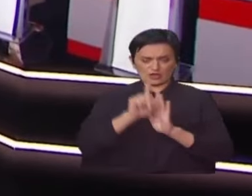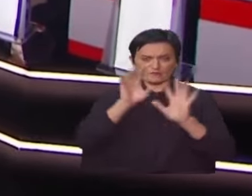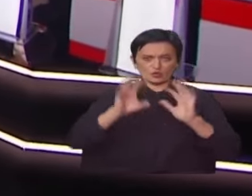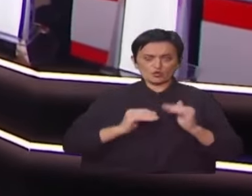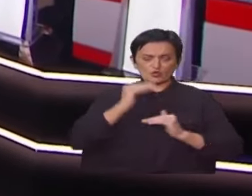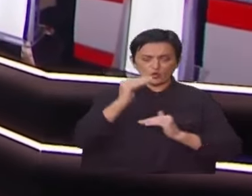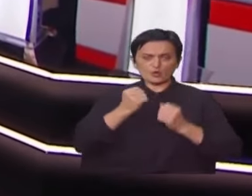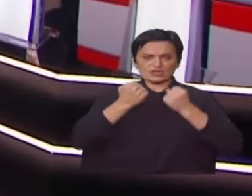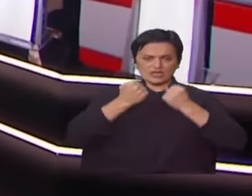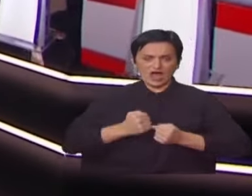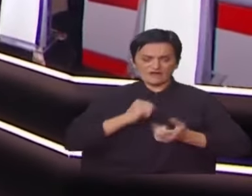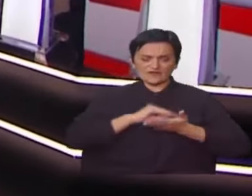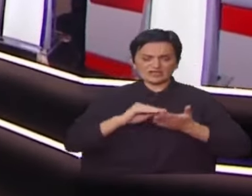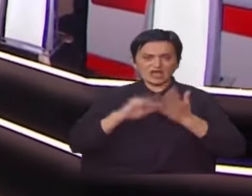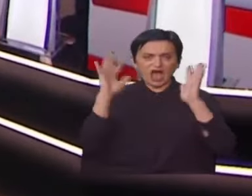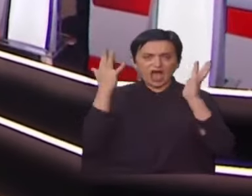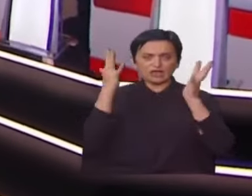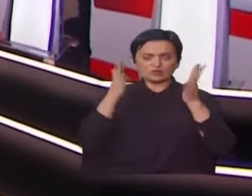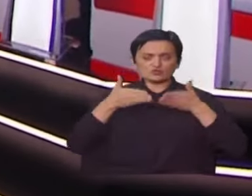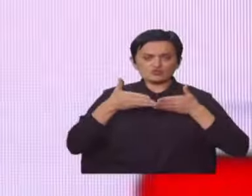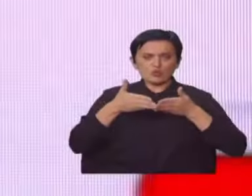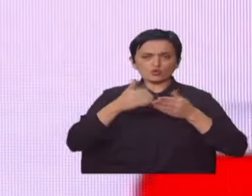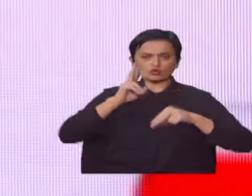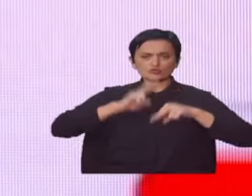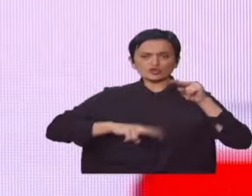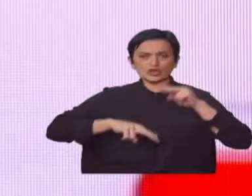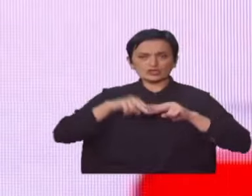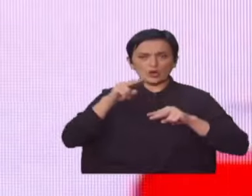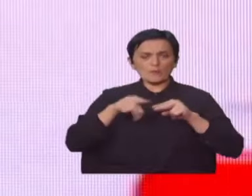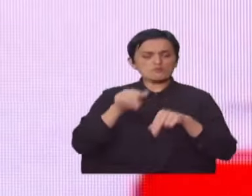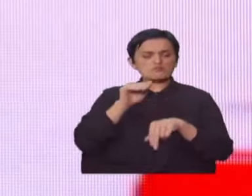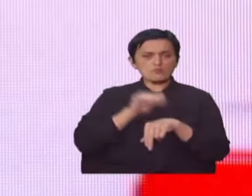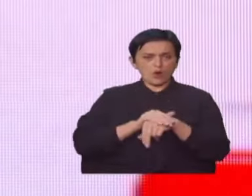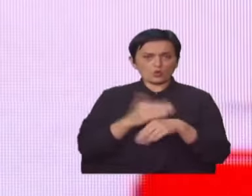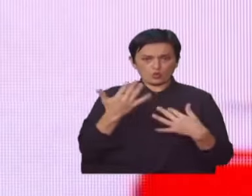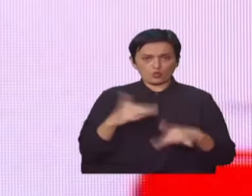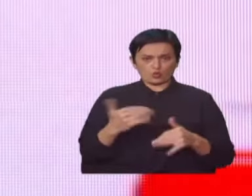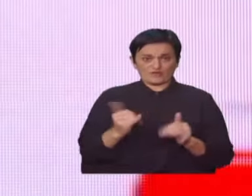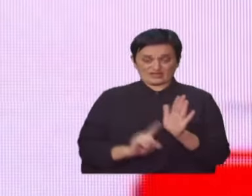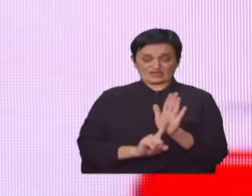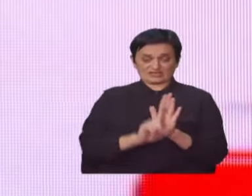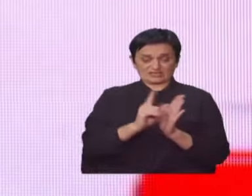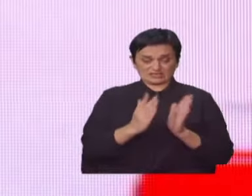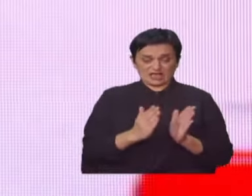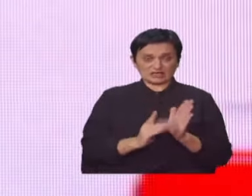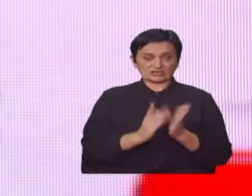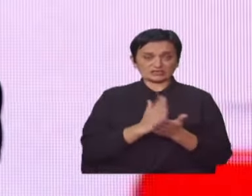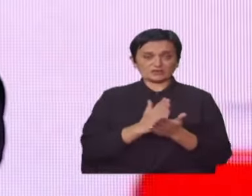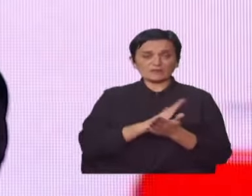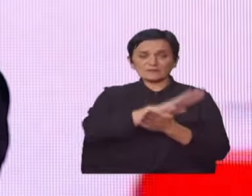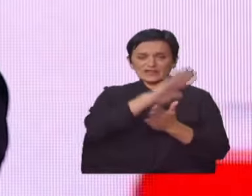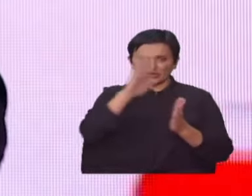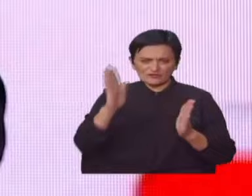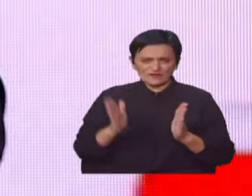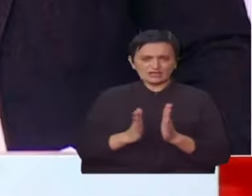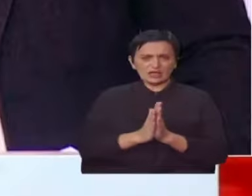კონსტიტუციაში გამომყარეთ და დავწერეთ ანაკლიის ღრმაწლოვანი პორტის მშენებლობა, რომელიც ფაქტიურად უკვე საწყის ფაზაში არის და ეს